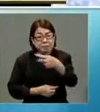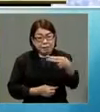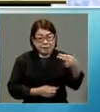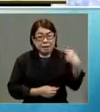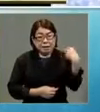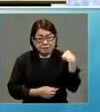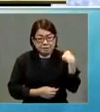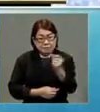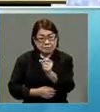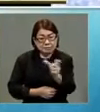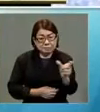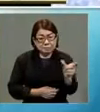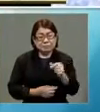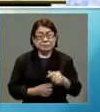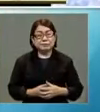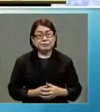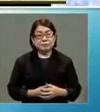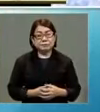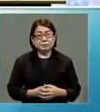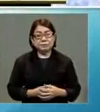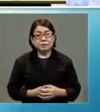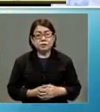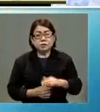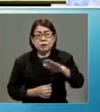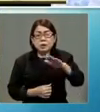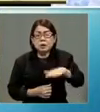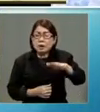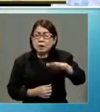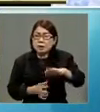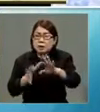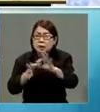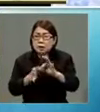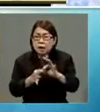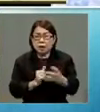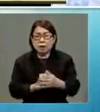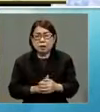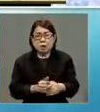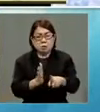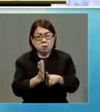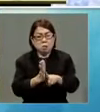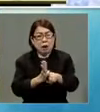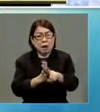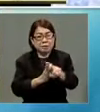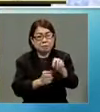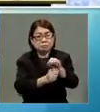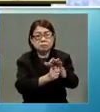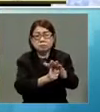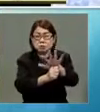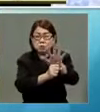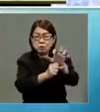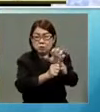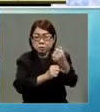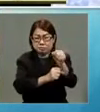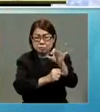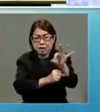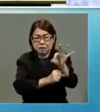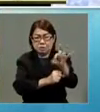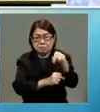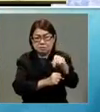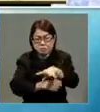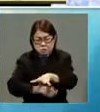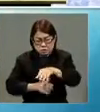inflammatory syndrome นั้นของเด็กนั้นจะเกี่ยวพันกับโรคติดเชื้อไวรัสสายพันธุ์ใหม่โควิด-19 นี้นะครับ